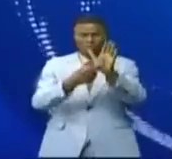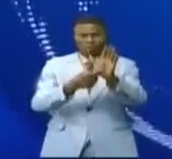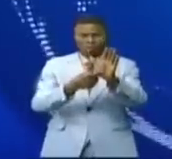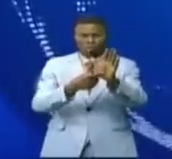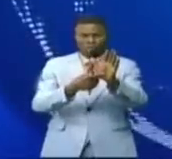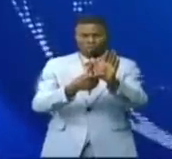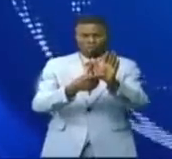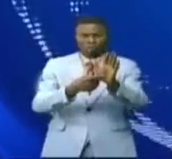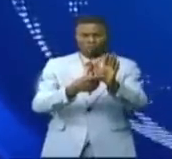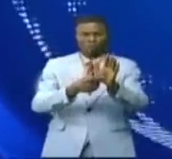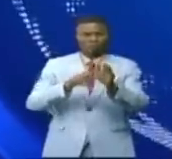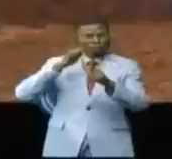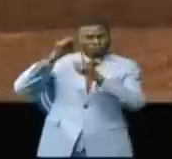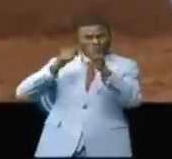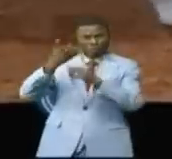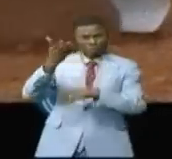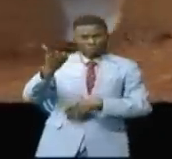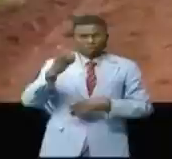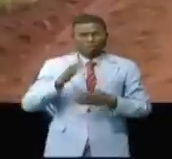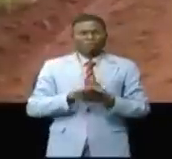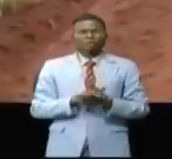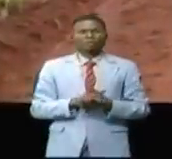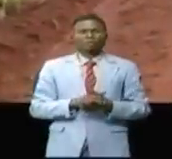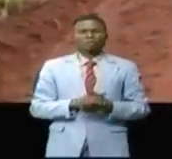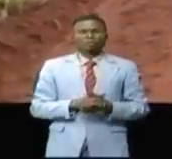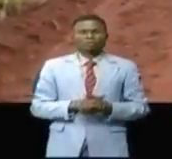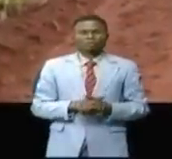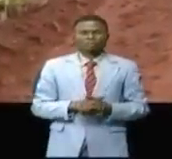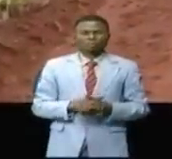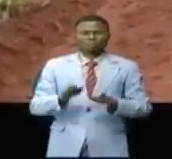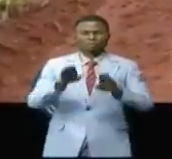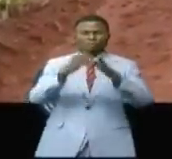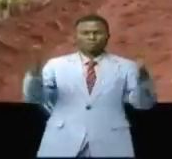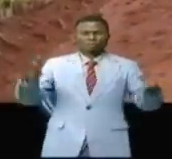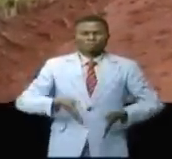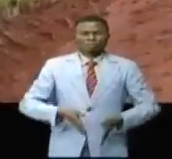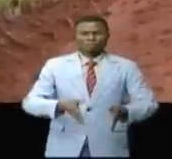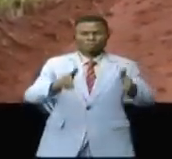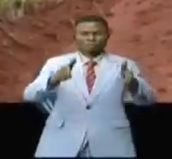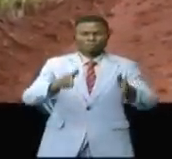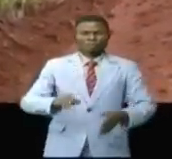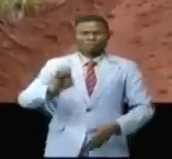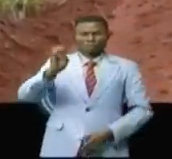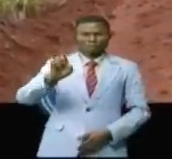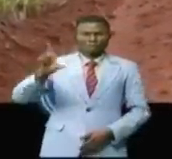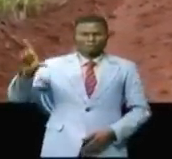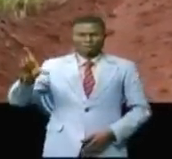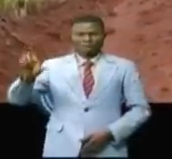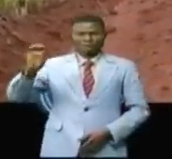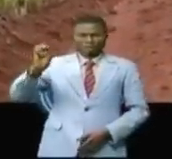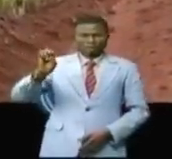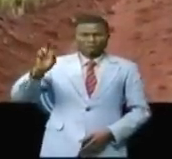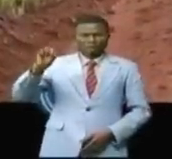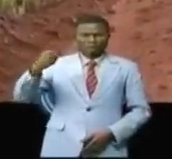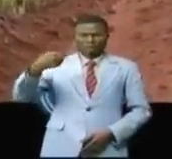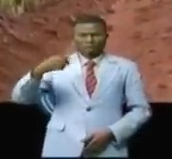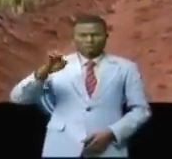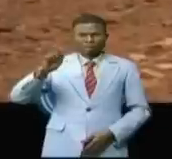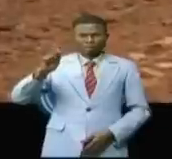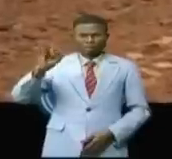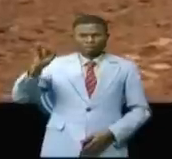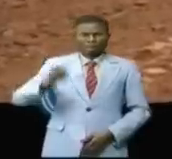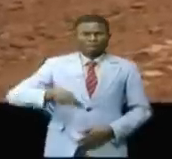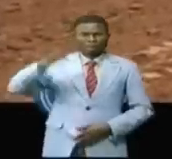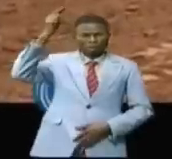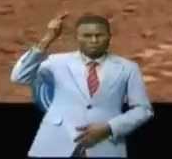la réalisation la réouverture de la route eringeti kahina ma à plus de 60 km au nord de la